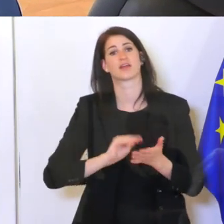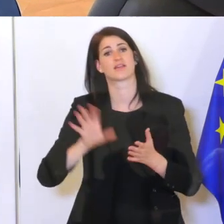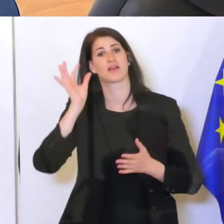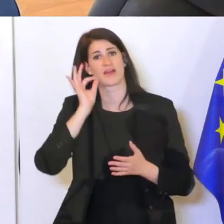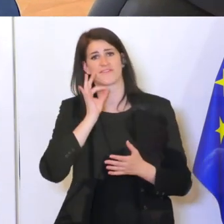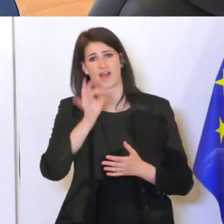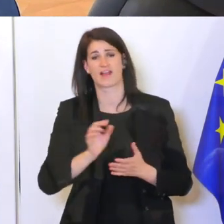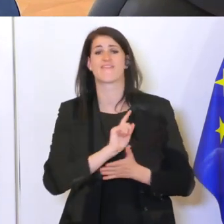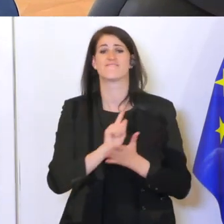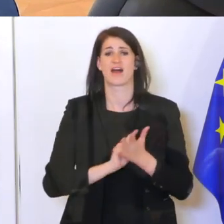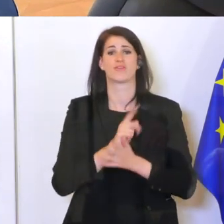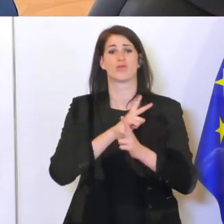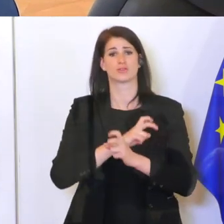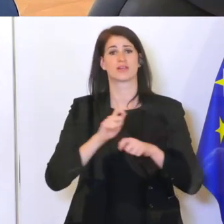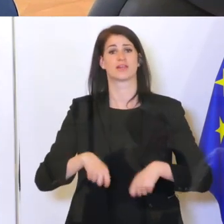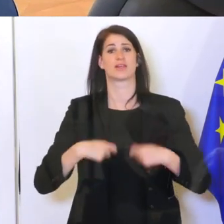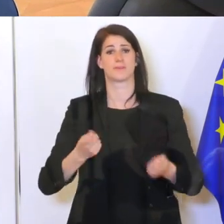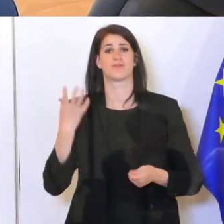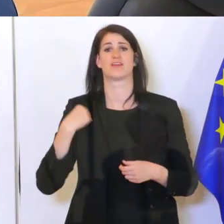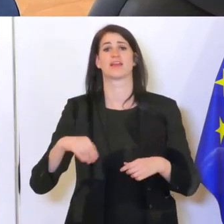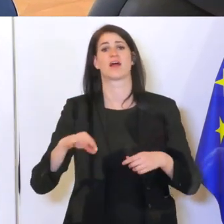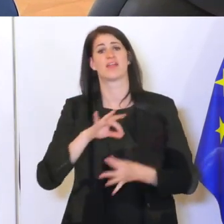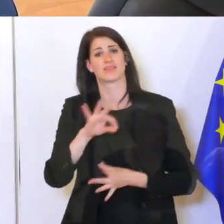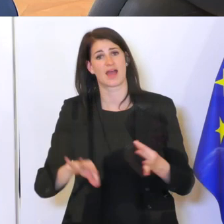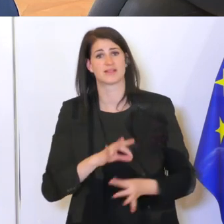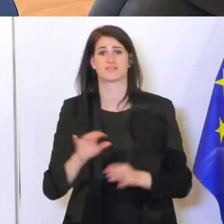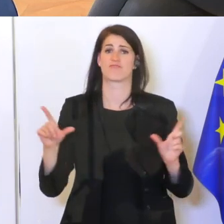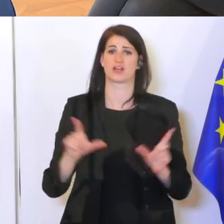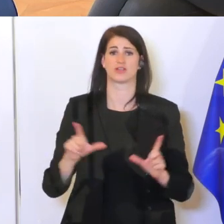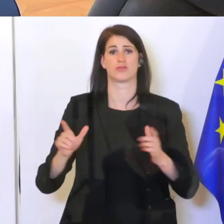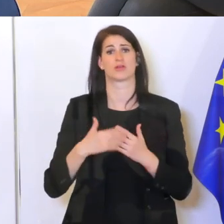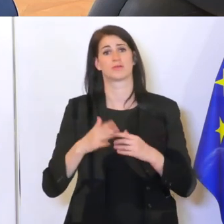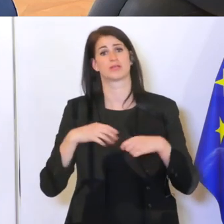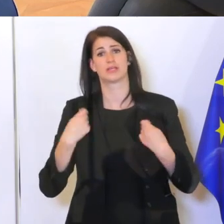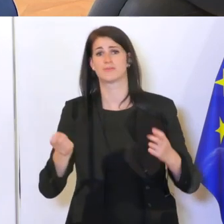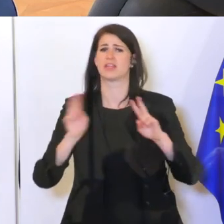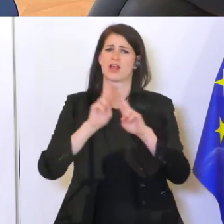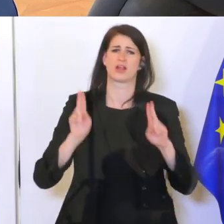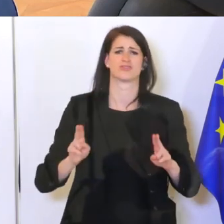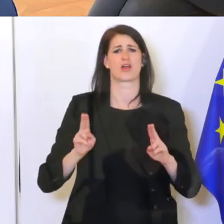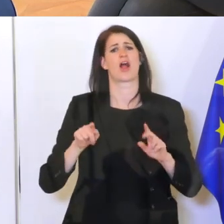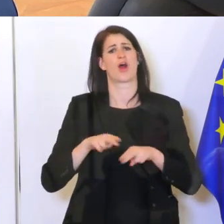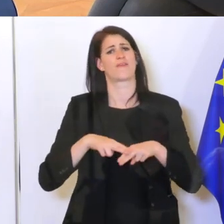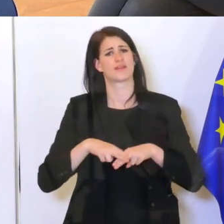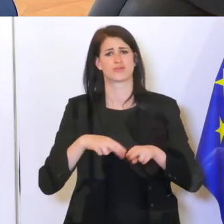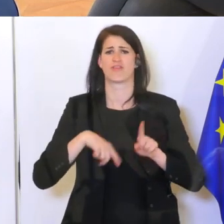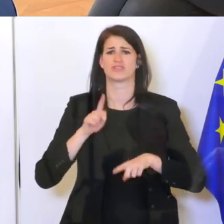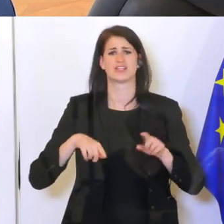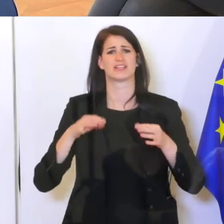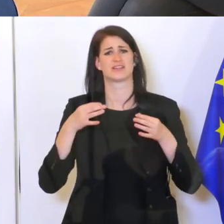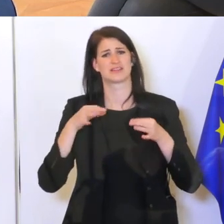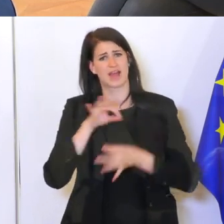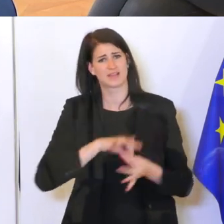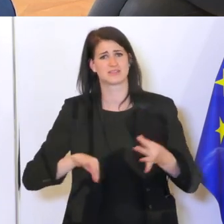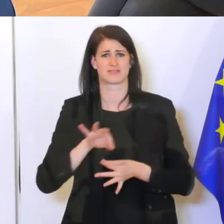wieder Tanzveranstaltungen geben? Es gibt sehr große Tanzfestivals, national, international, in allen möglichen Stilrichtungen. Und die zweite Frage ist, die Kinos sind